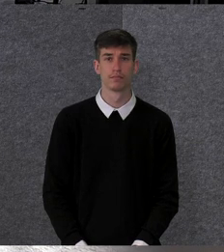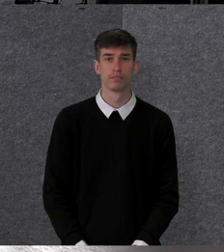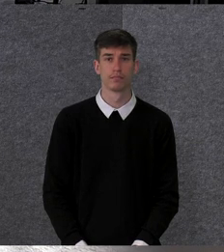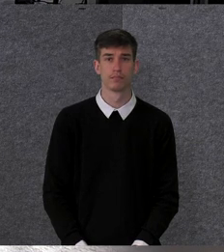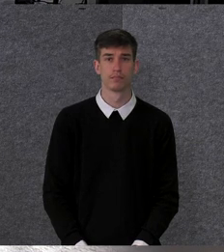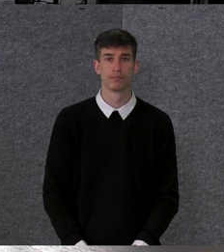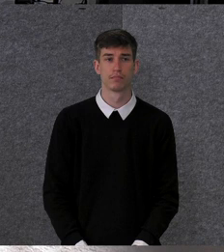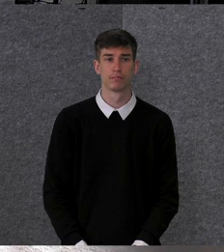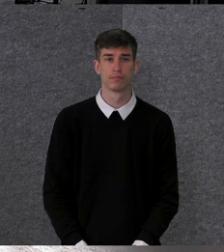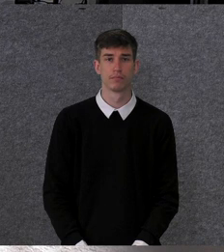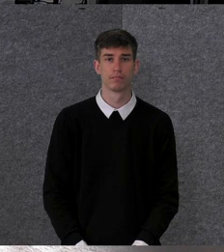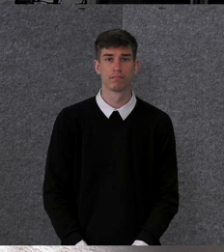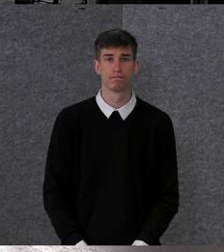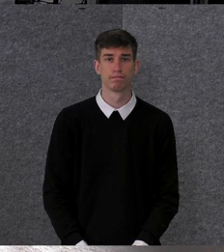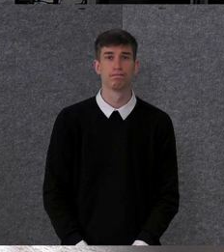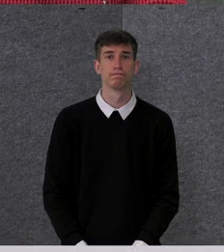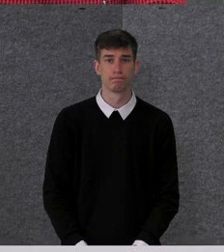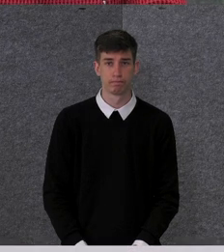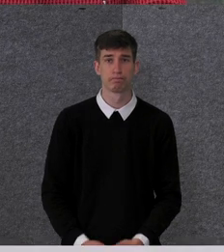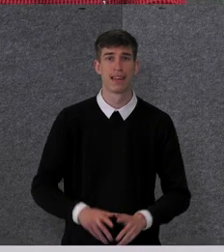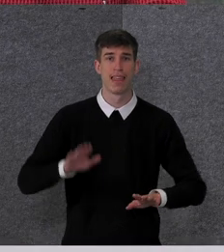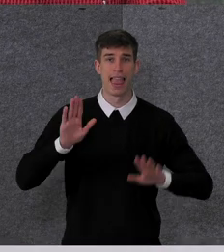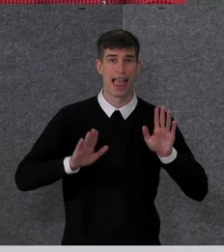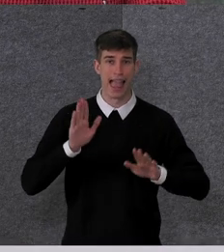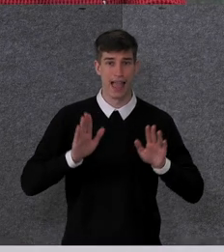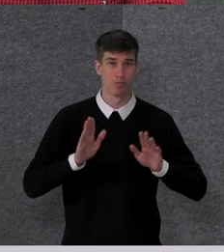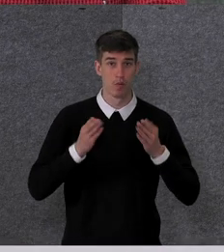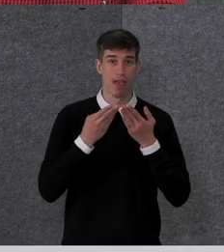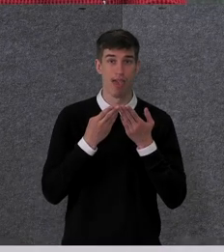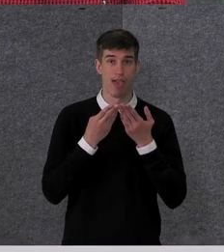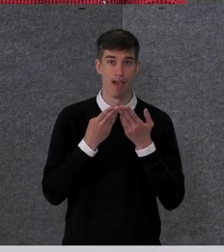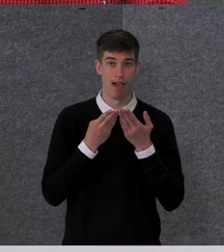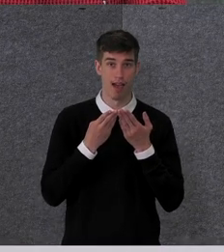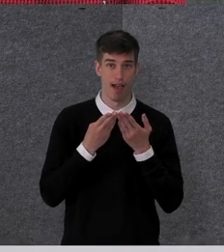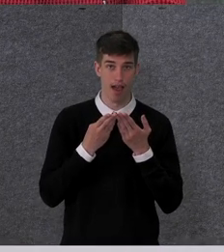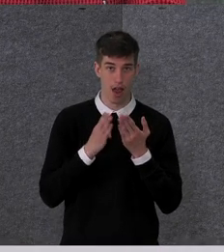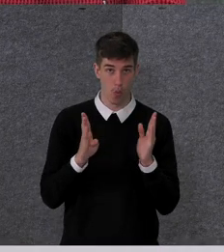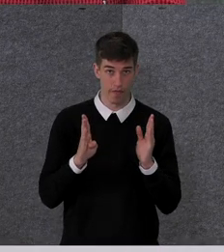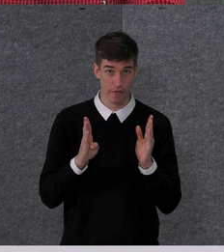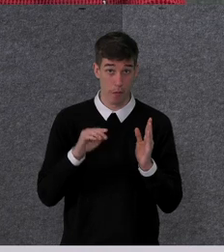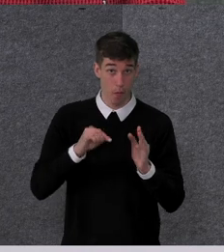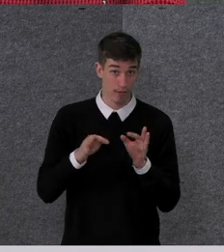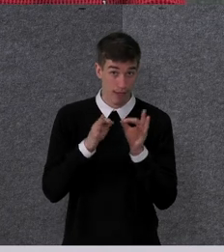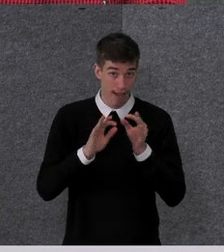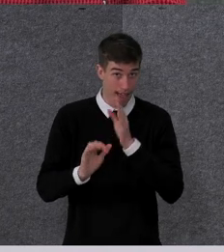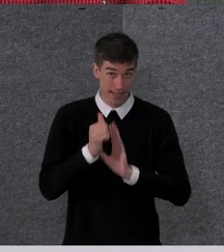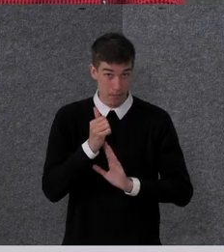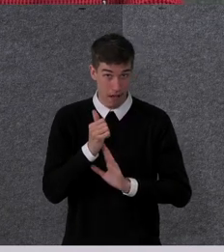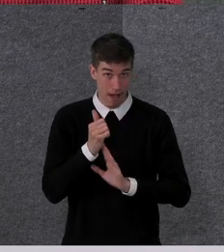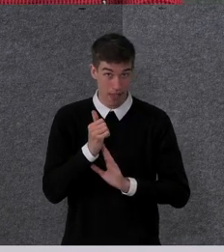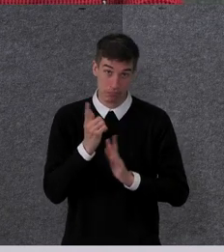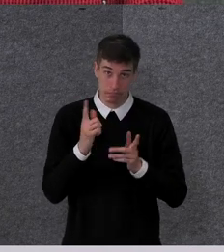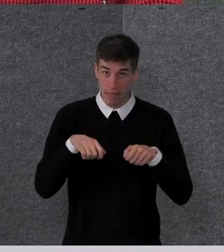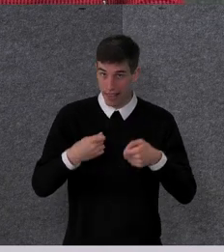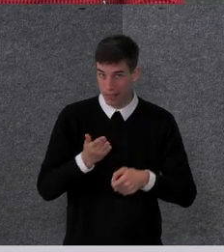So, ich erhalte gerade das Signal, dass wir nun mit der Abstimmung beginnen können. Ich öffne die allererste Abstimmung des heutigen Tages und wir warten gespannt